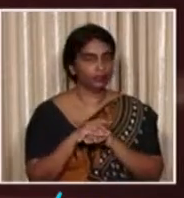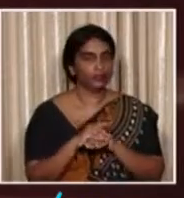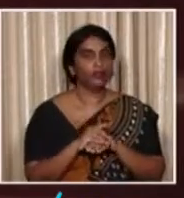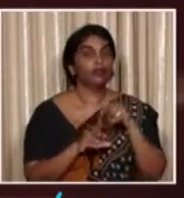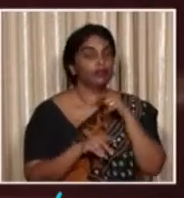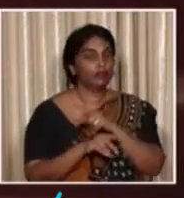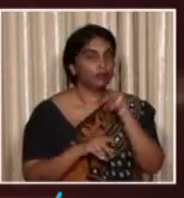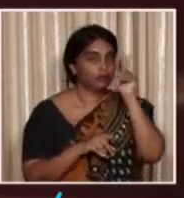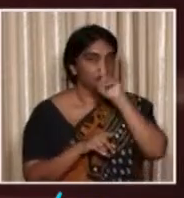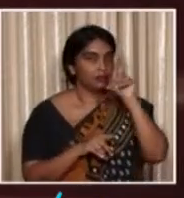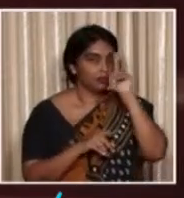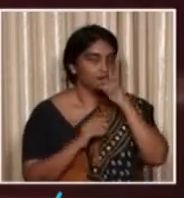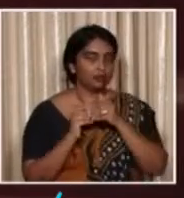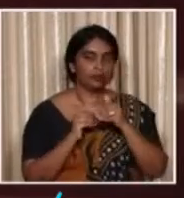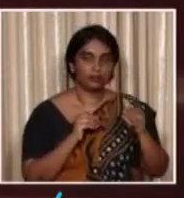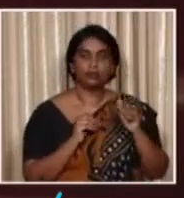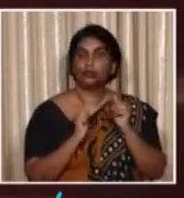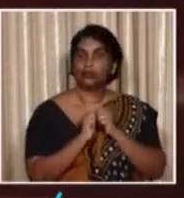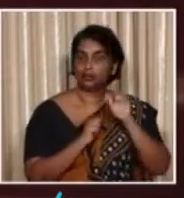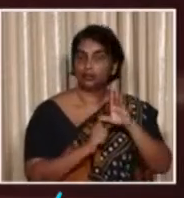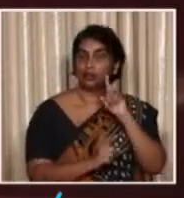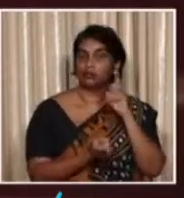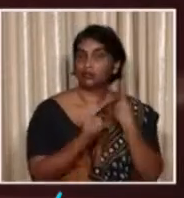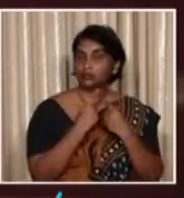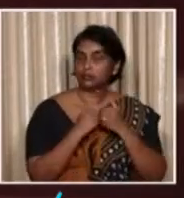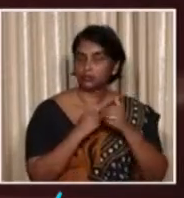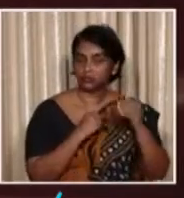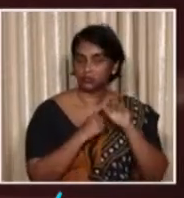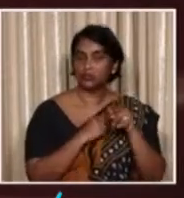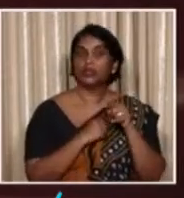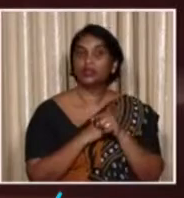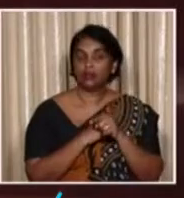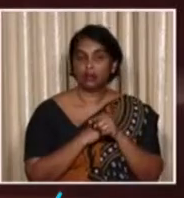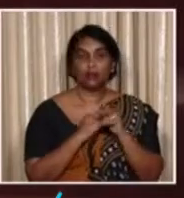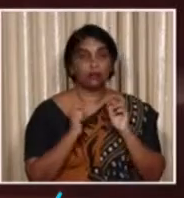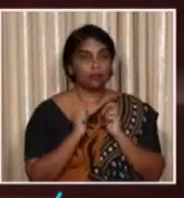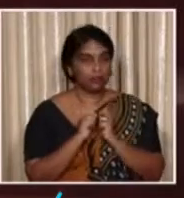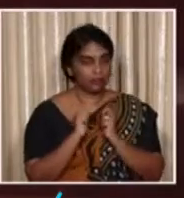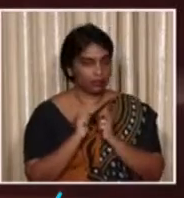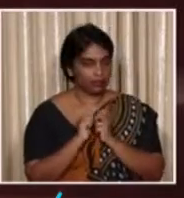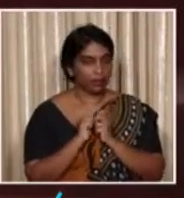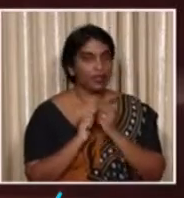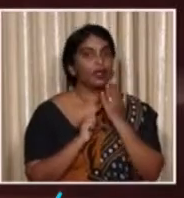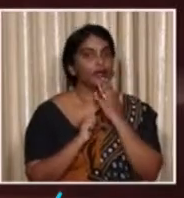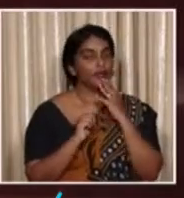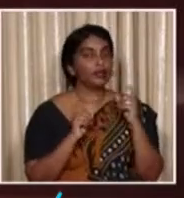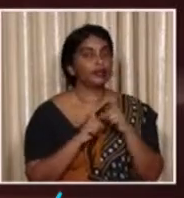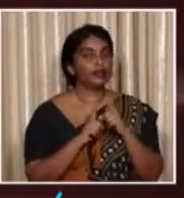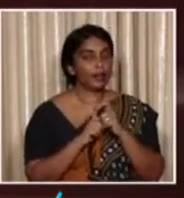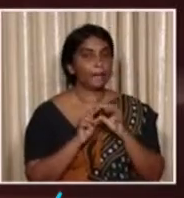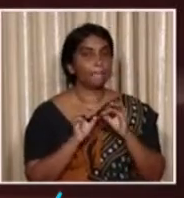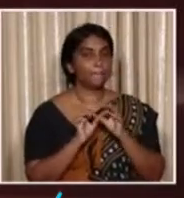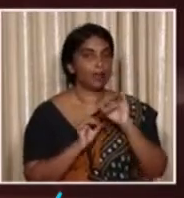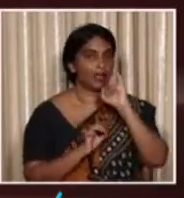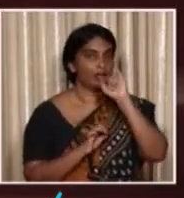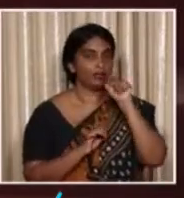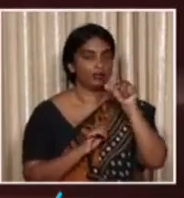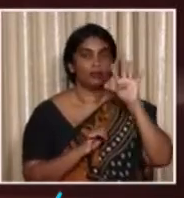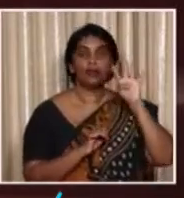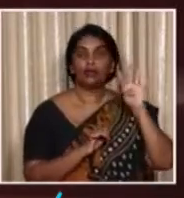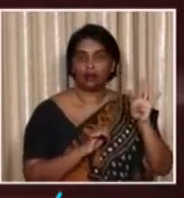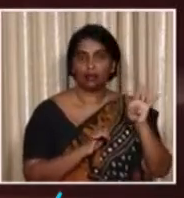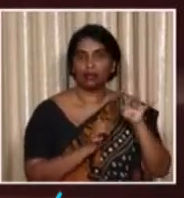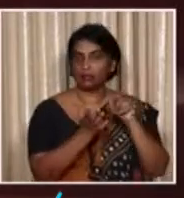ඔවුන් මාස ගාණක් තිස්සේ සිදු කළ පරීක්ෂණ අනුව එම හානිය ඇමරිකානු ඩොලර් බිලියන 6.4ක්